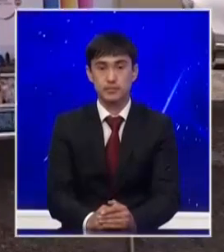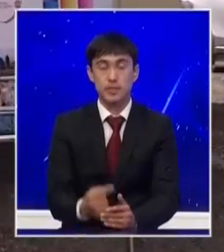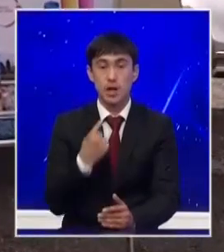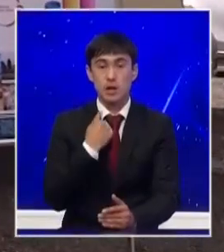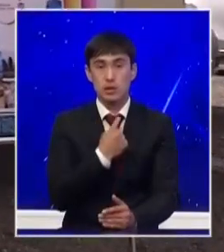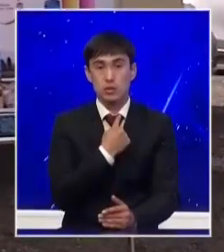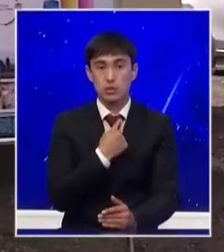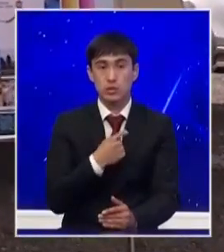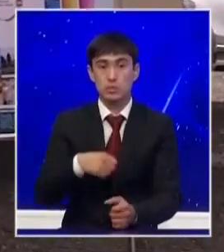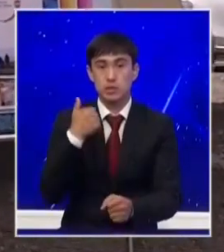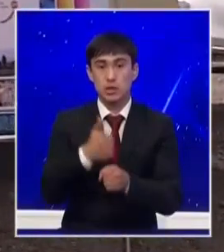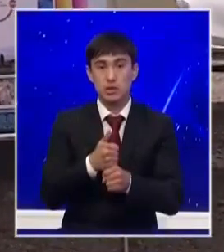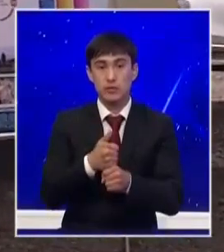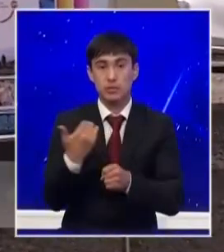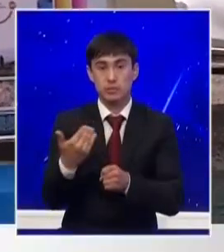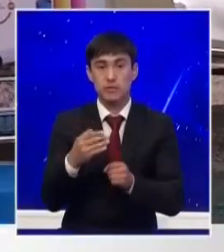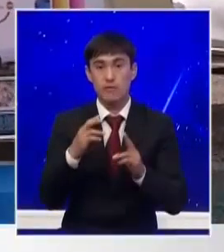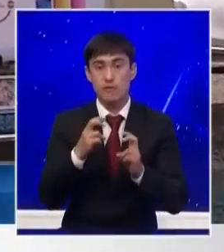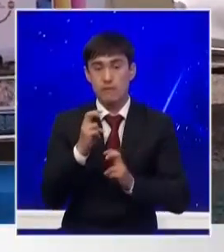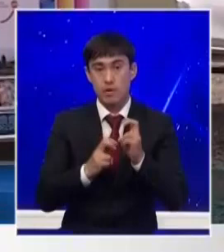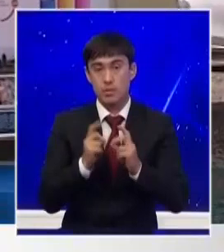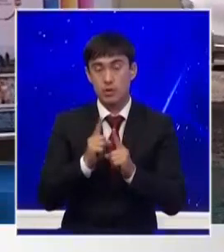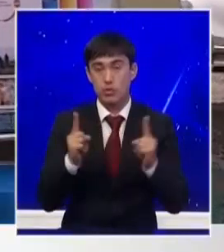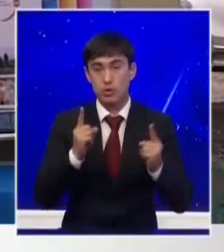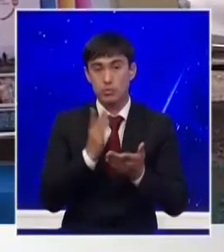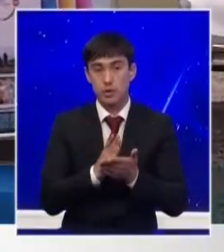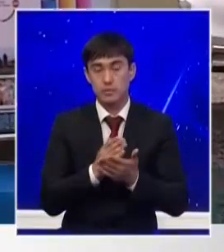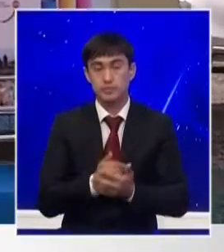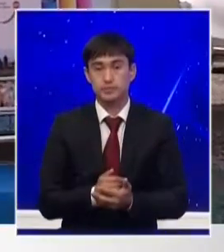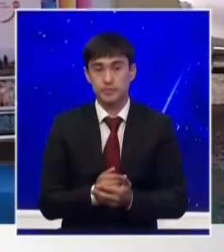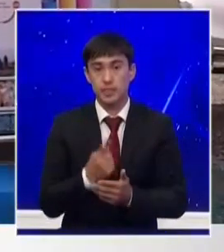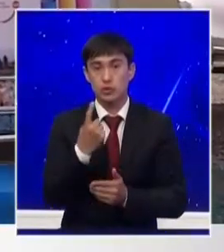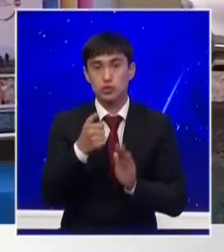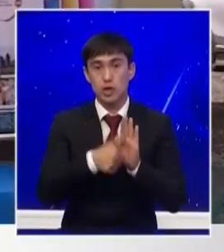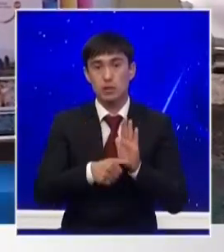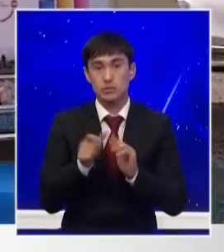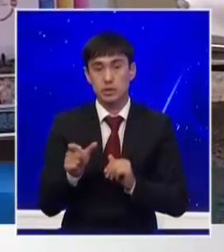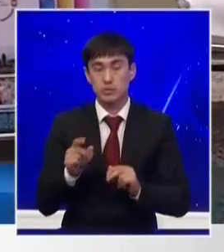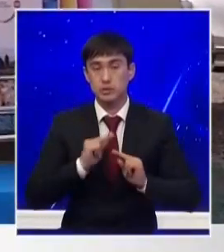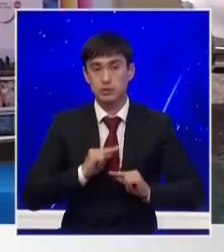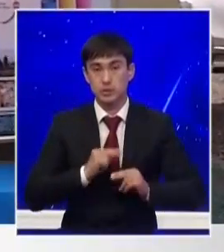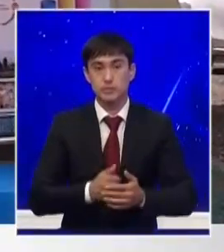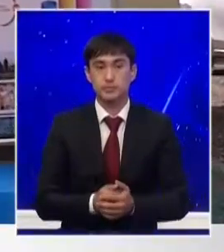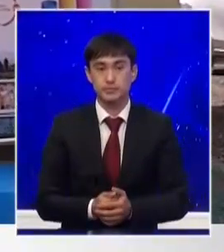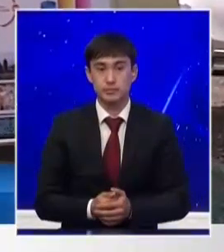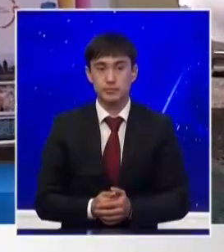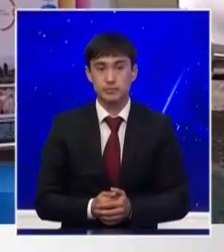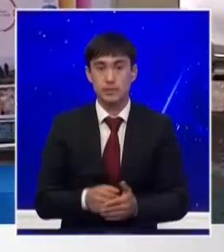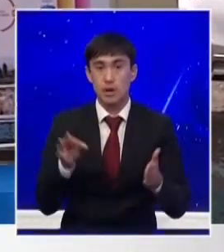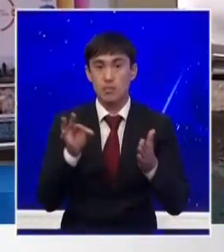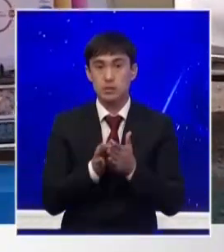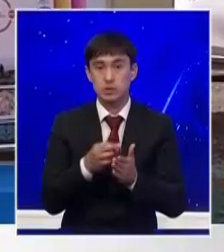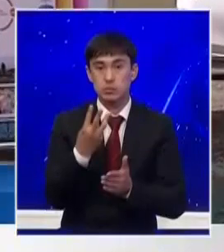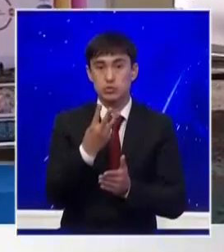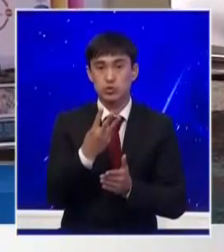основной, главный біздің головной фабрика үлкен. Яқта бір 160 адамнан аса істеп жатыр. Мақсатымыз 300